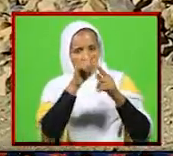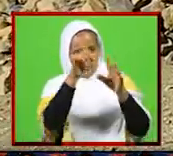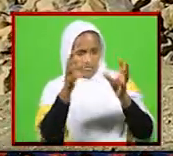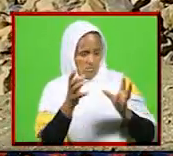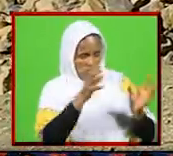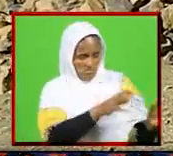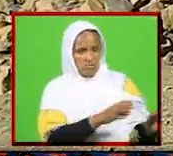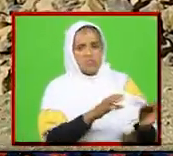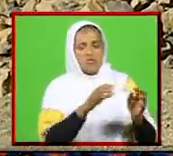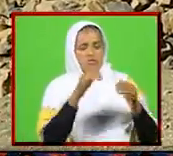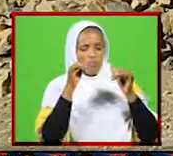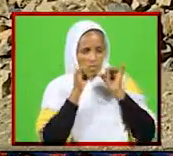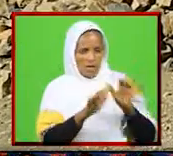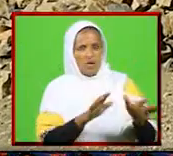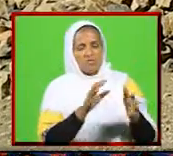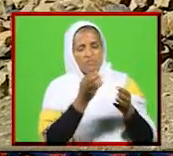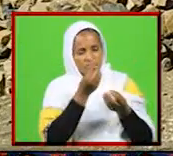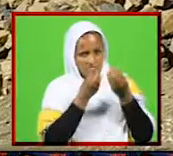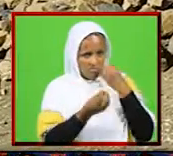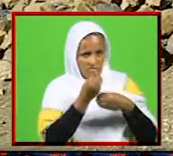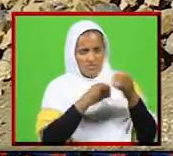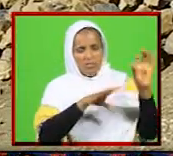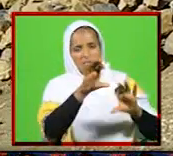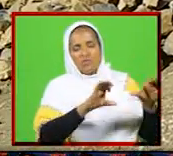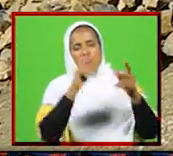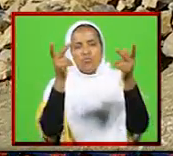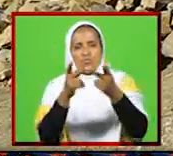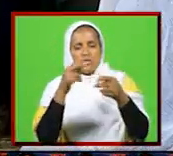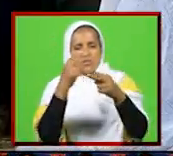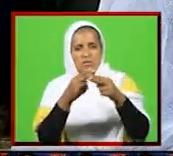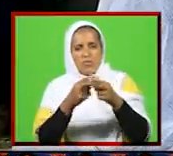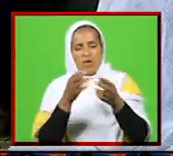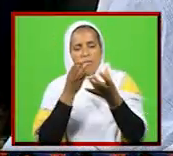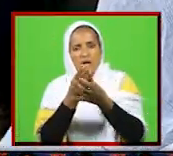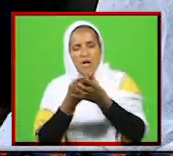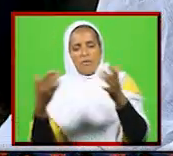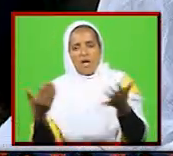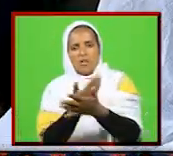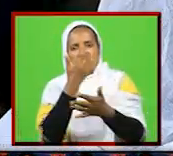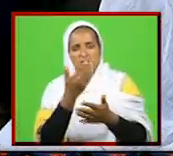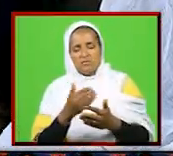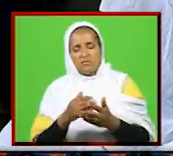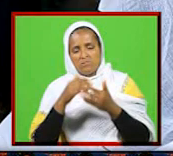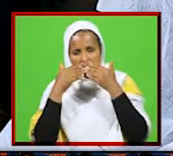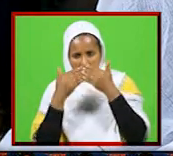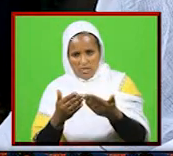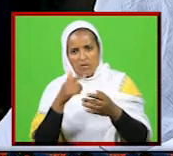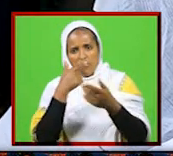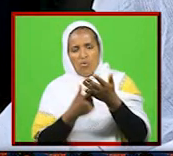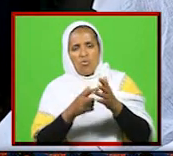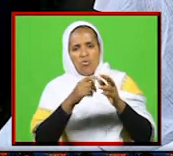መተው የሰንበቴን ጸበል ጸድቅ የሚቃመሱበት ቦታ ነው። ስሜ መካቢያ አዲስ ተመስገን መዘምር